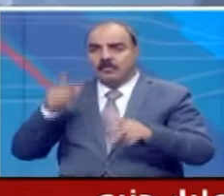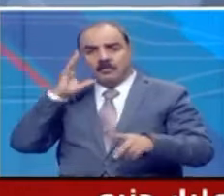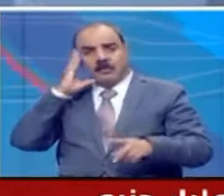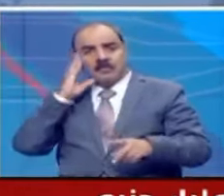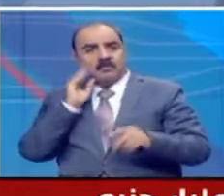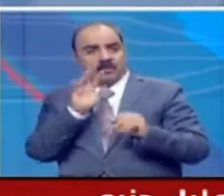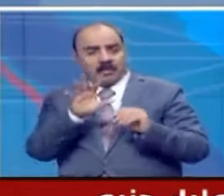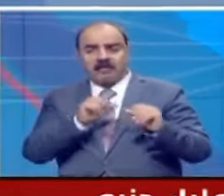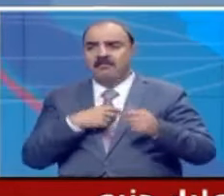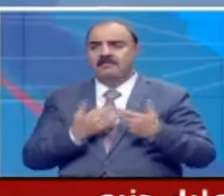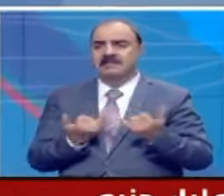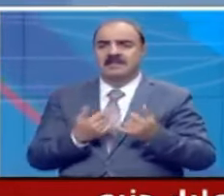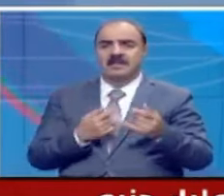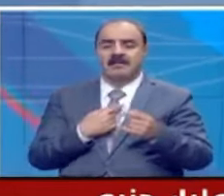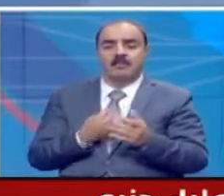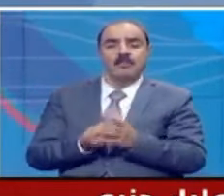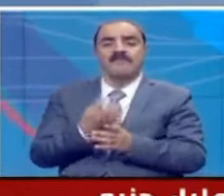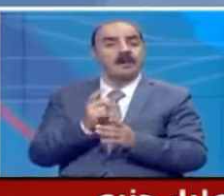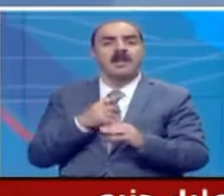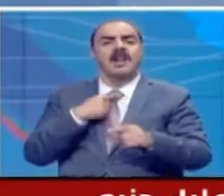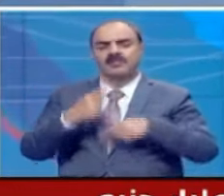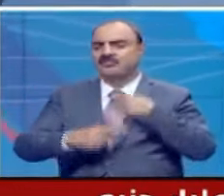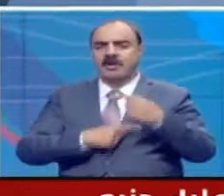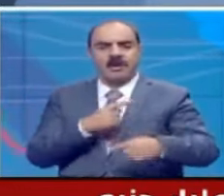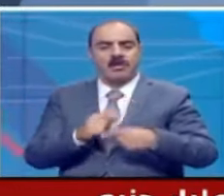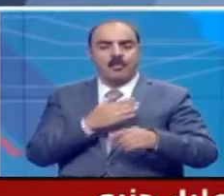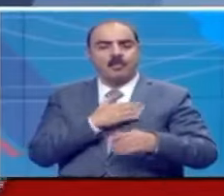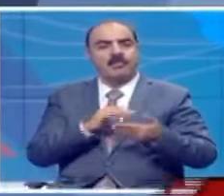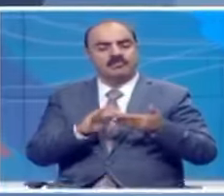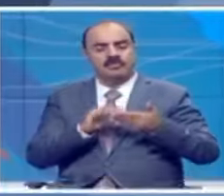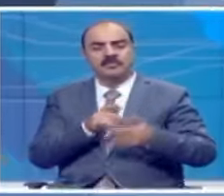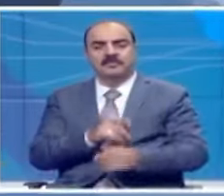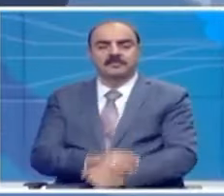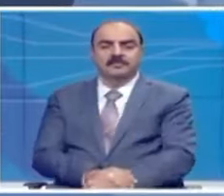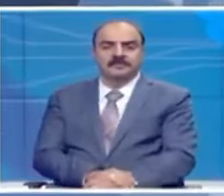كل جزء في الدولة بأن الدولة تقوم بدورها.